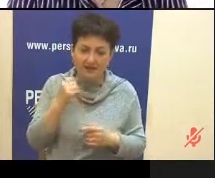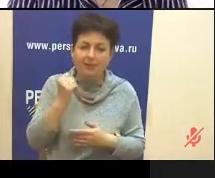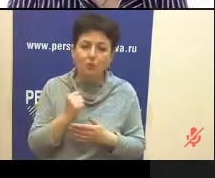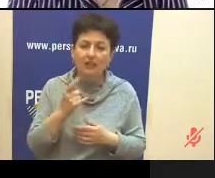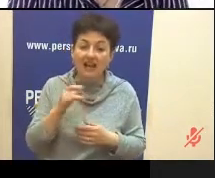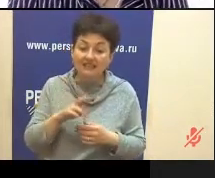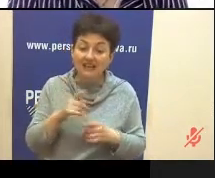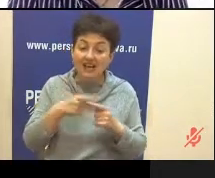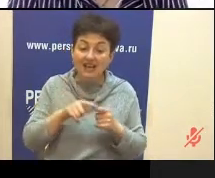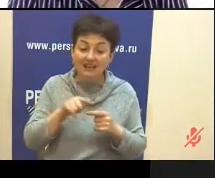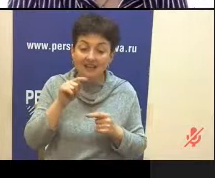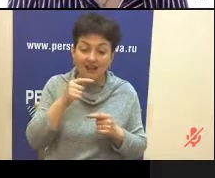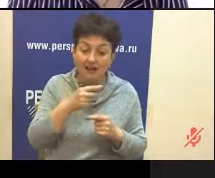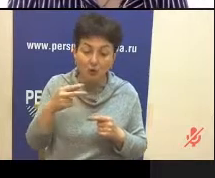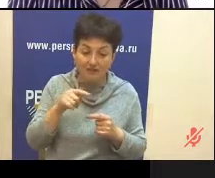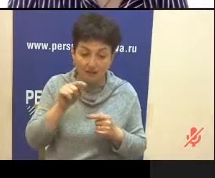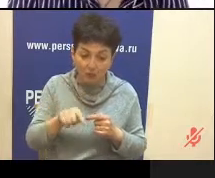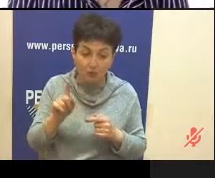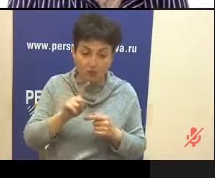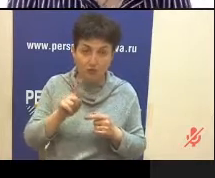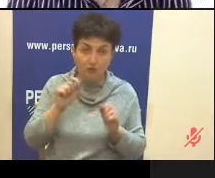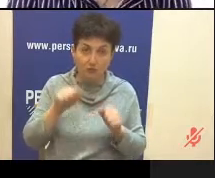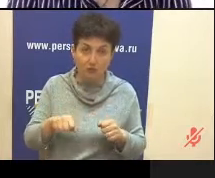А репутация – это ровно то, что можно